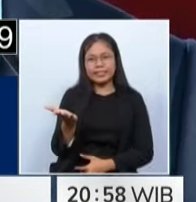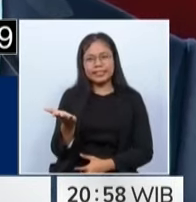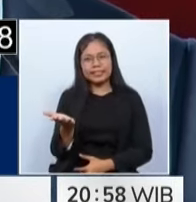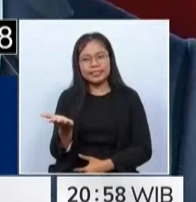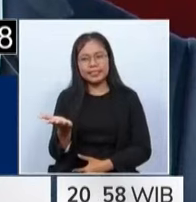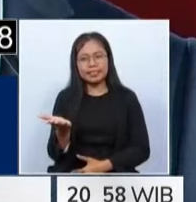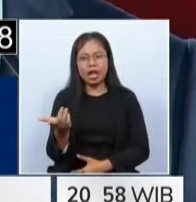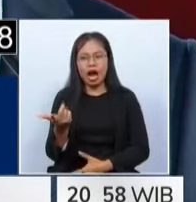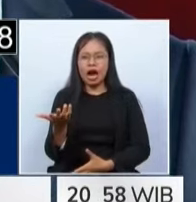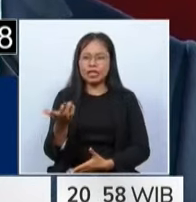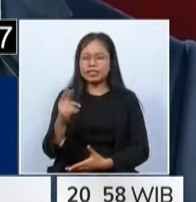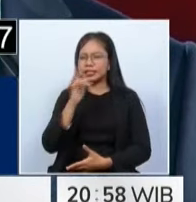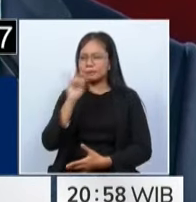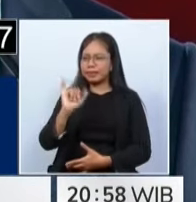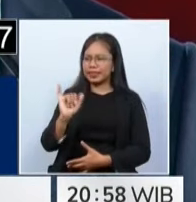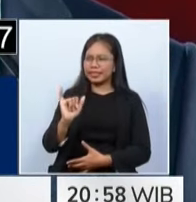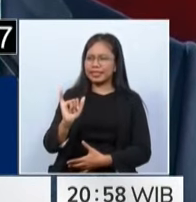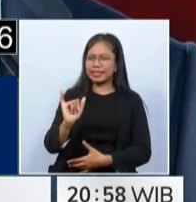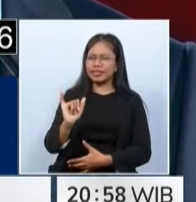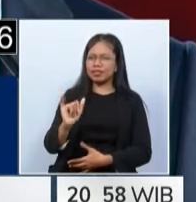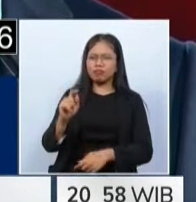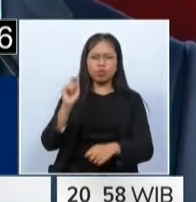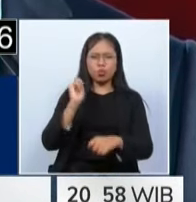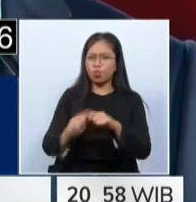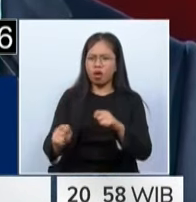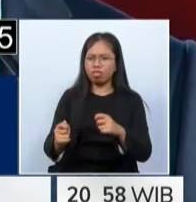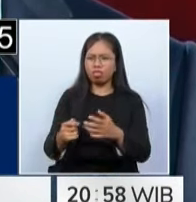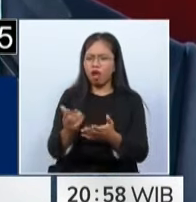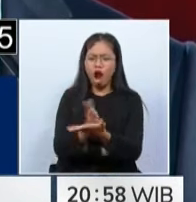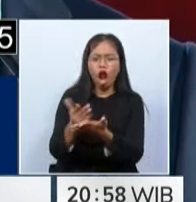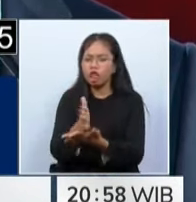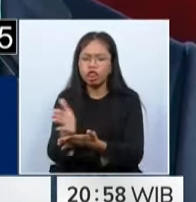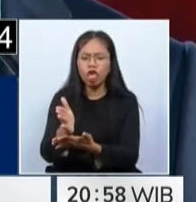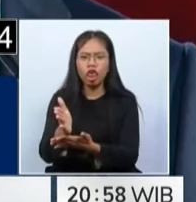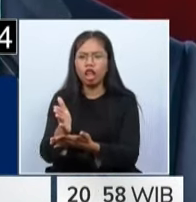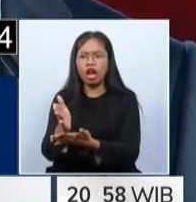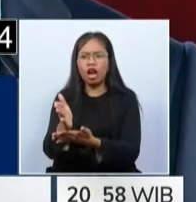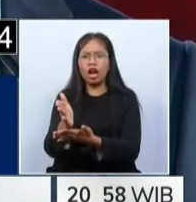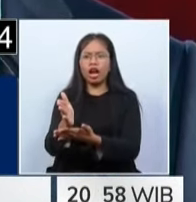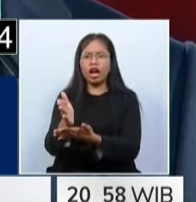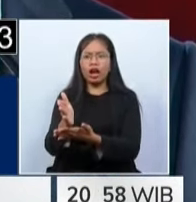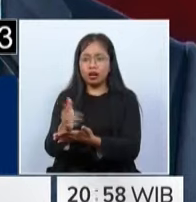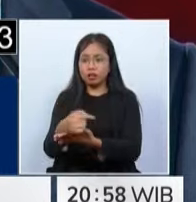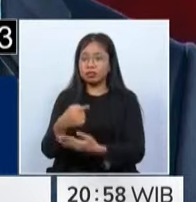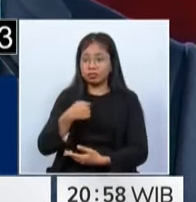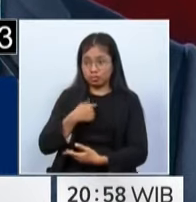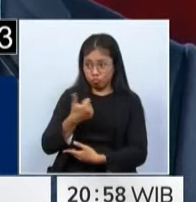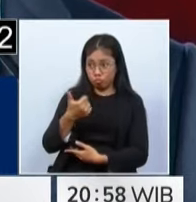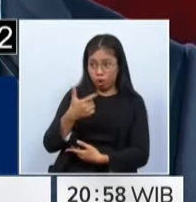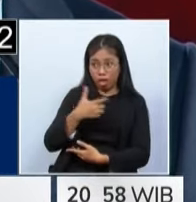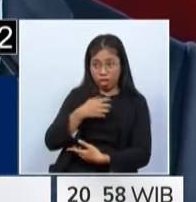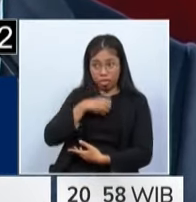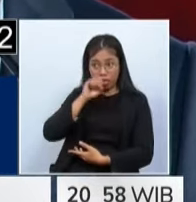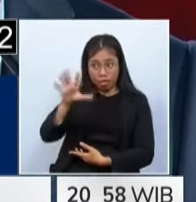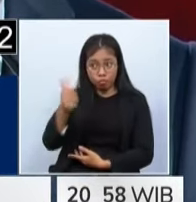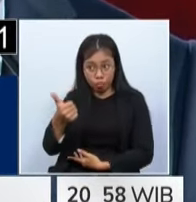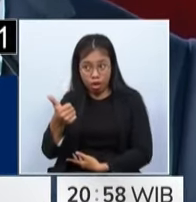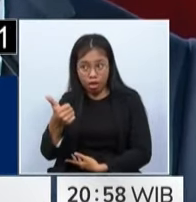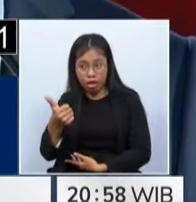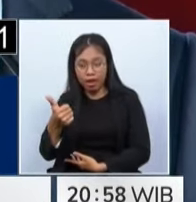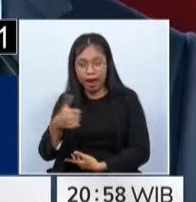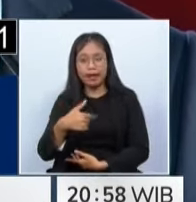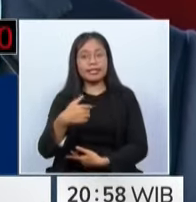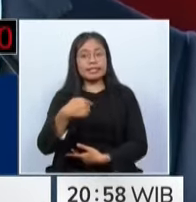posturing ya anda tuh menyesatkan itu aja ya saya boleh berpendapat kan saya